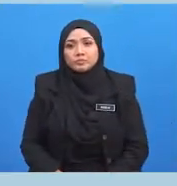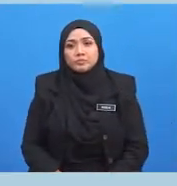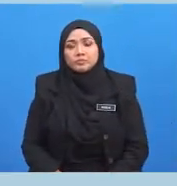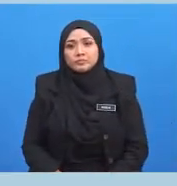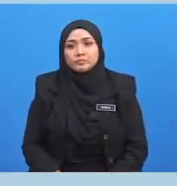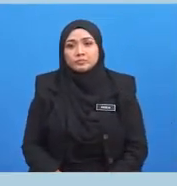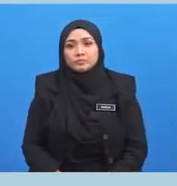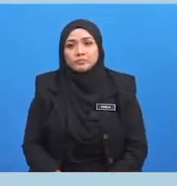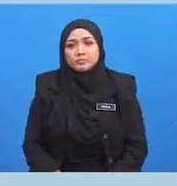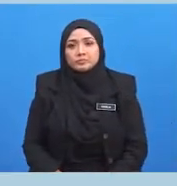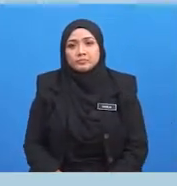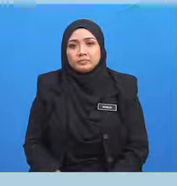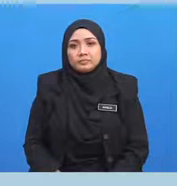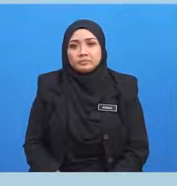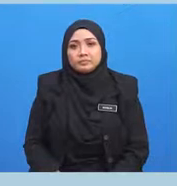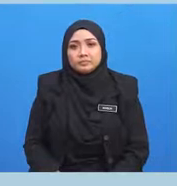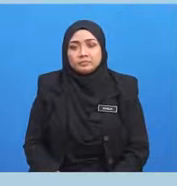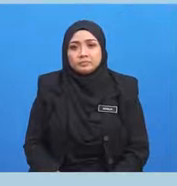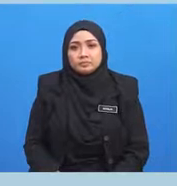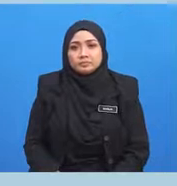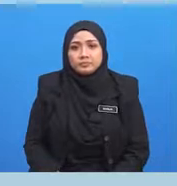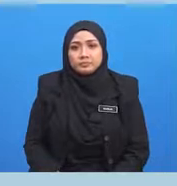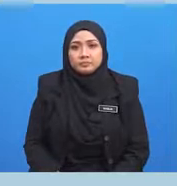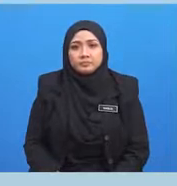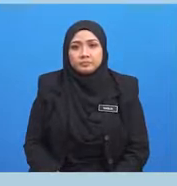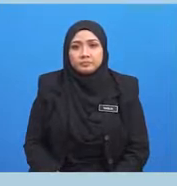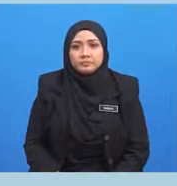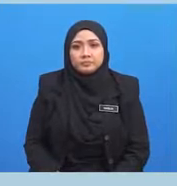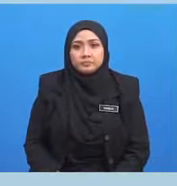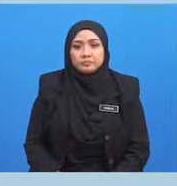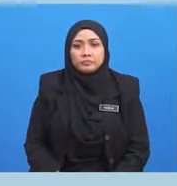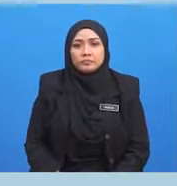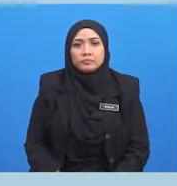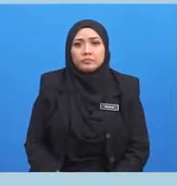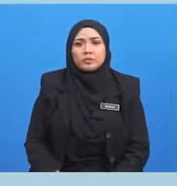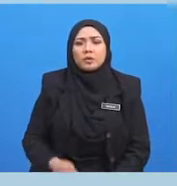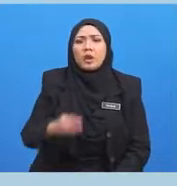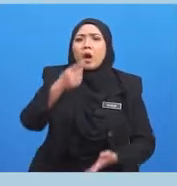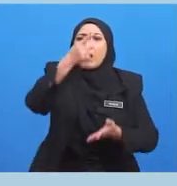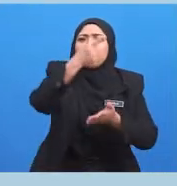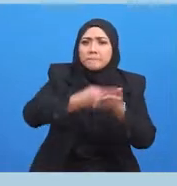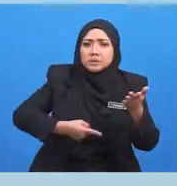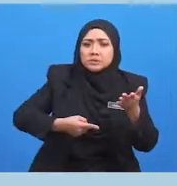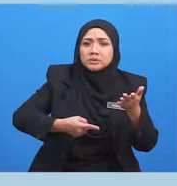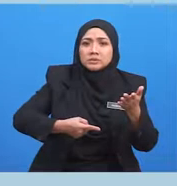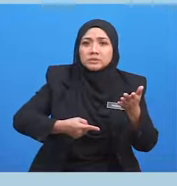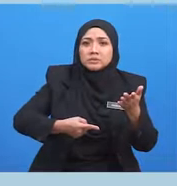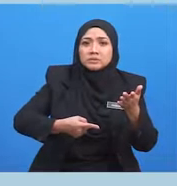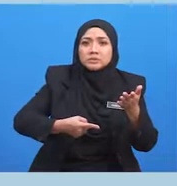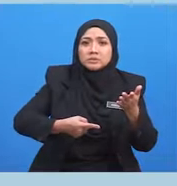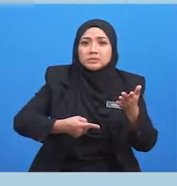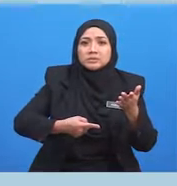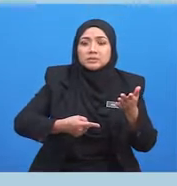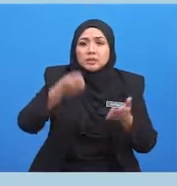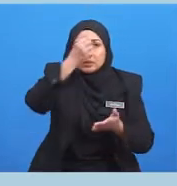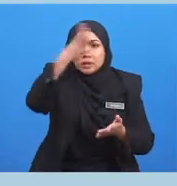kesihatan. W yang pertama ialah what atau apa yang menerangkan